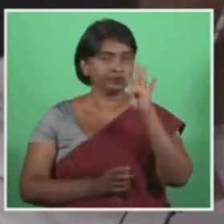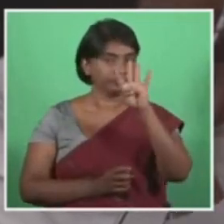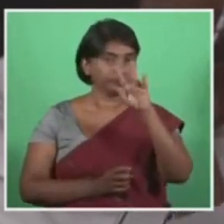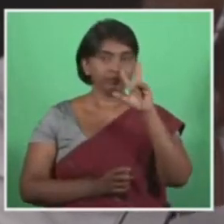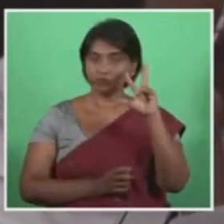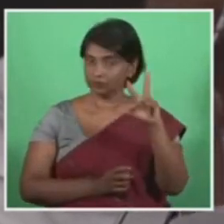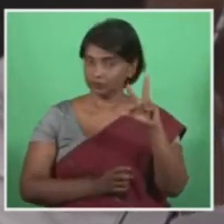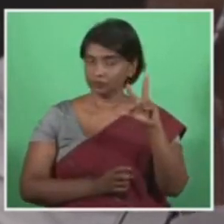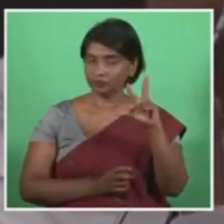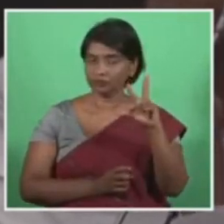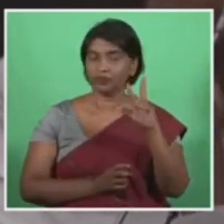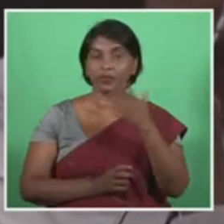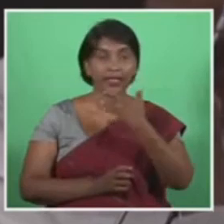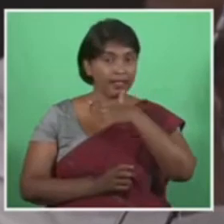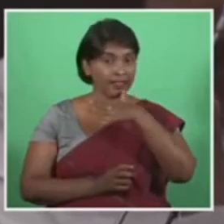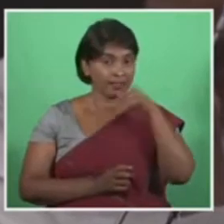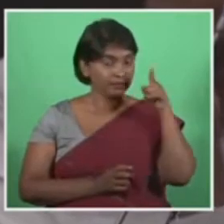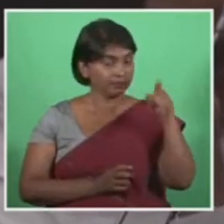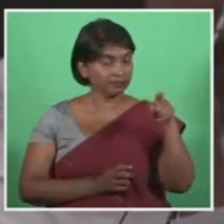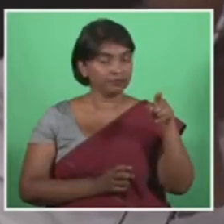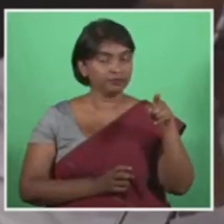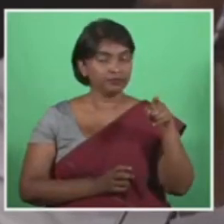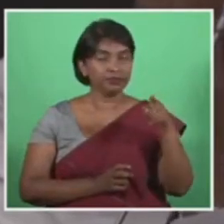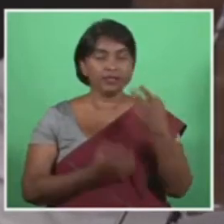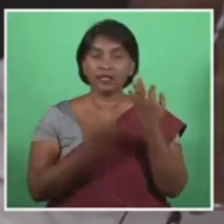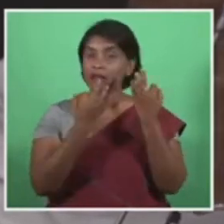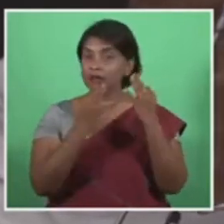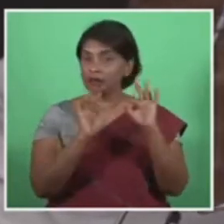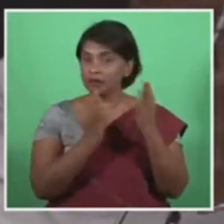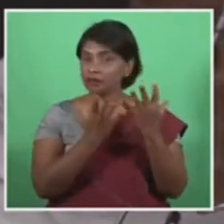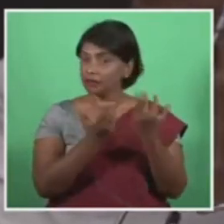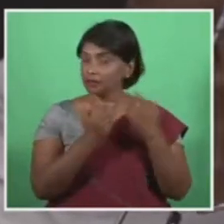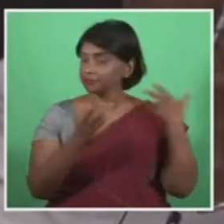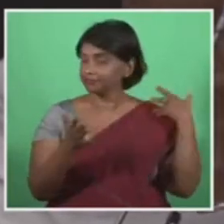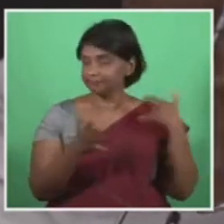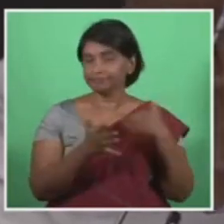1948 බ්‍රිතාන්‍යයන්ගෙන් නිදහස් වන තෙක්